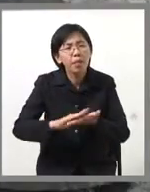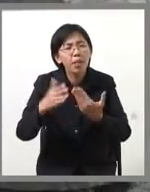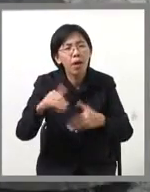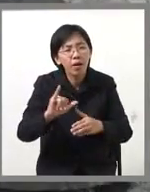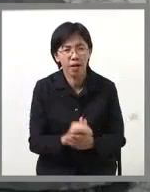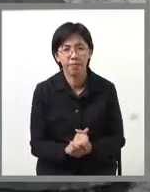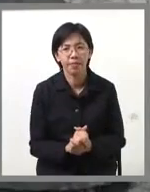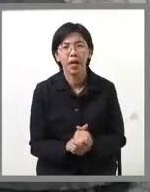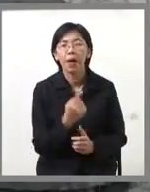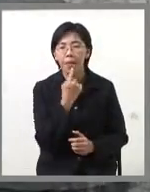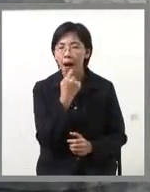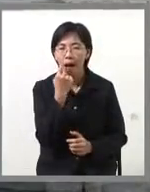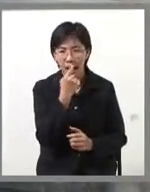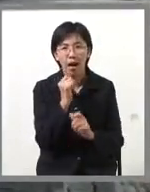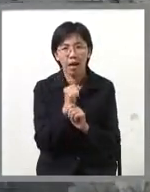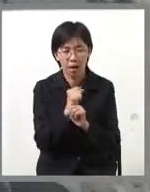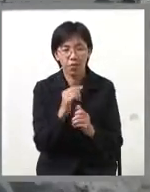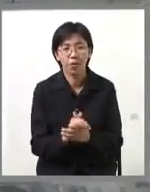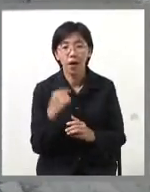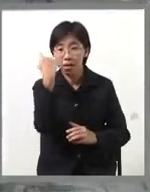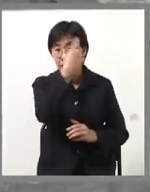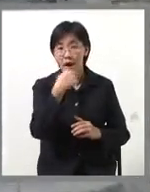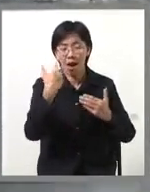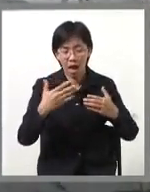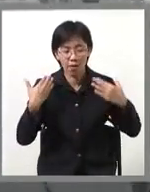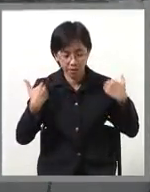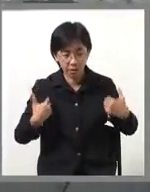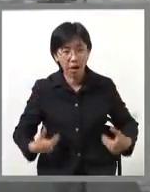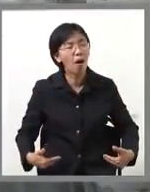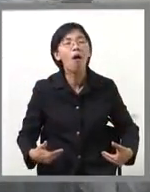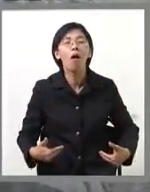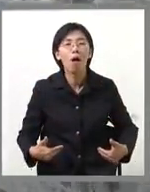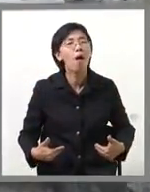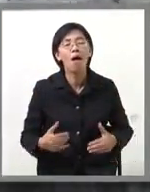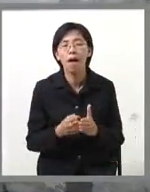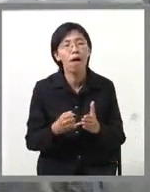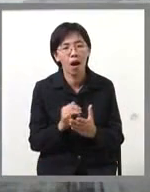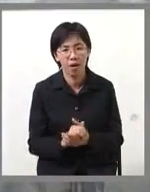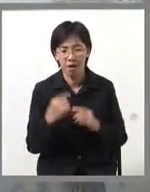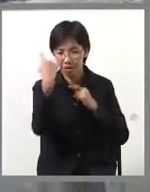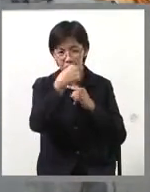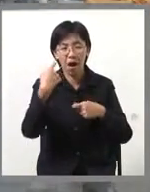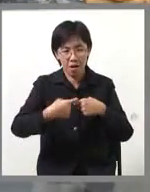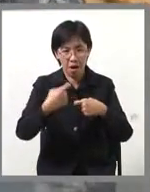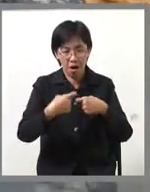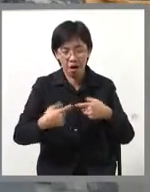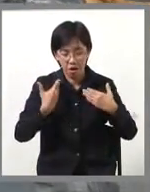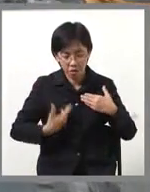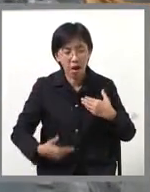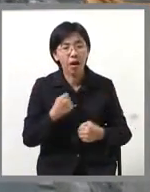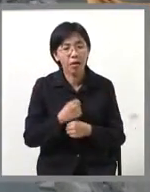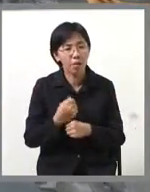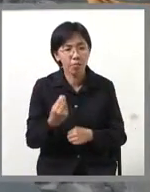ร็จเรียบร้อยตอนนี้กำลังทำส่วนริมปากเพราะว่าพอหน้าเสร็จแล้วพอถึงองค์นี่รายละเอียดมันไม่มีมันจะทำ